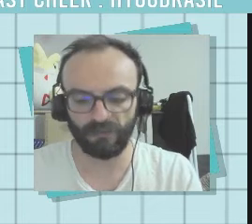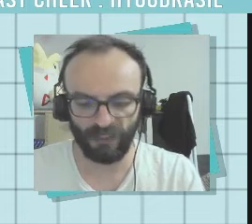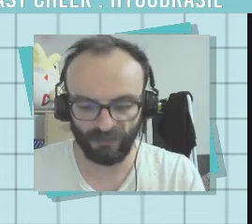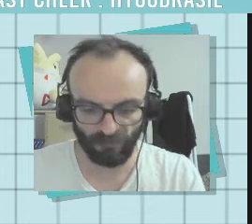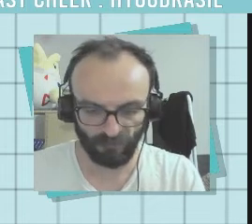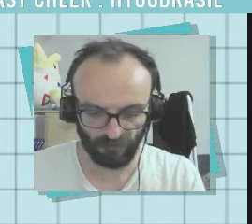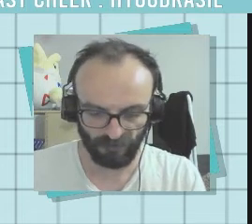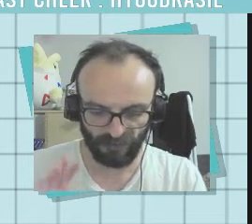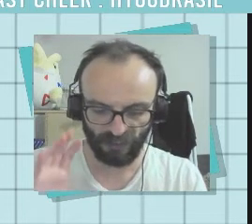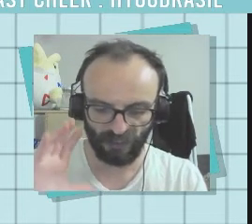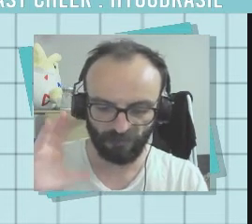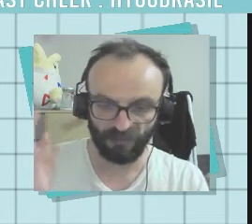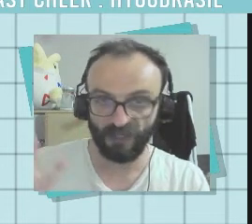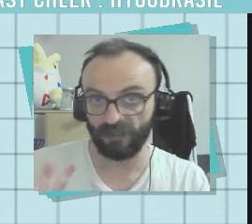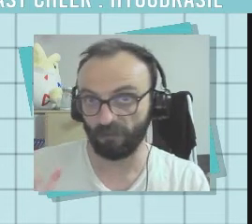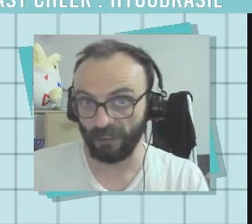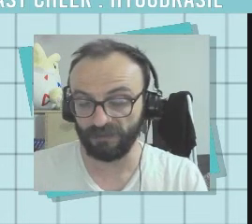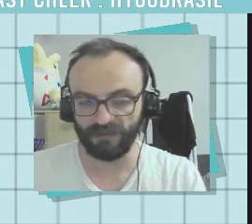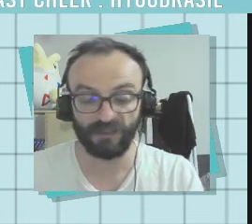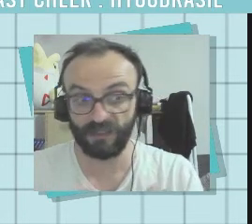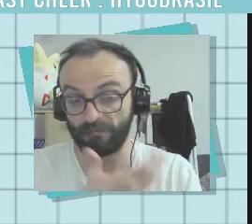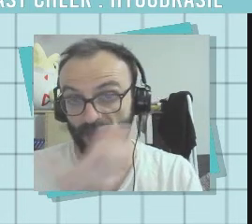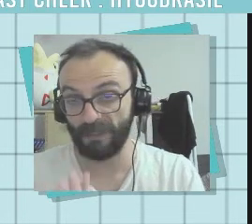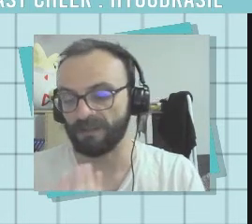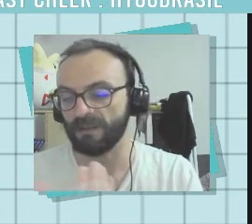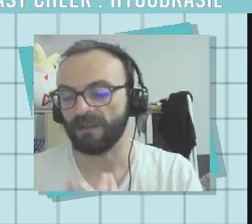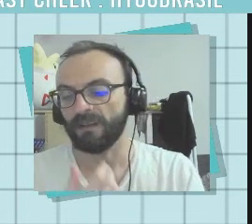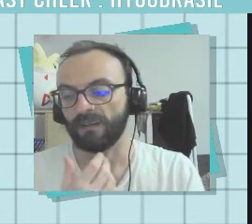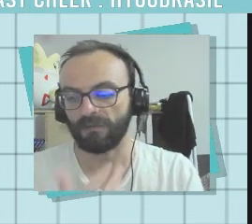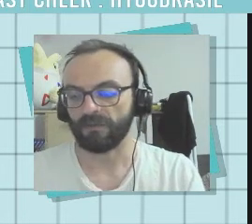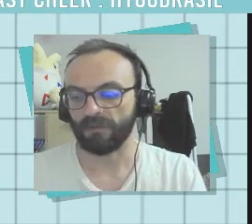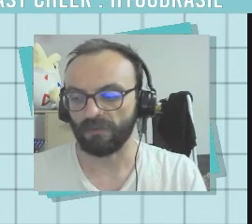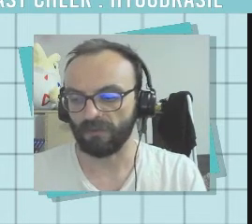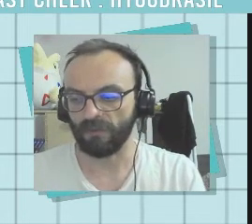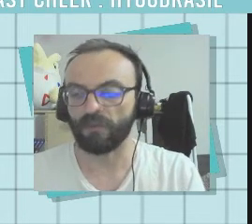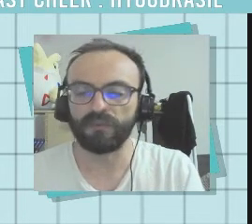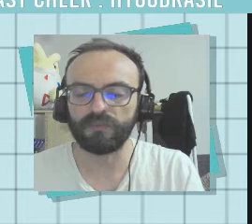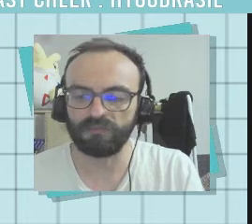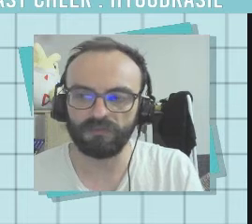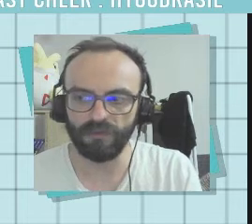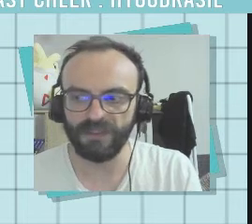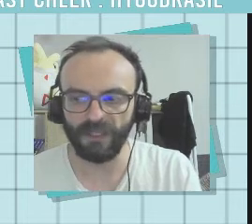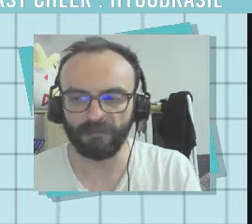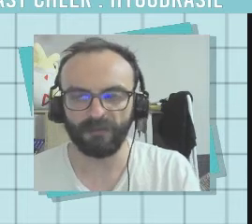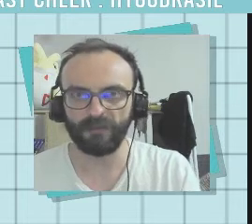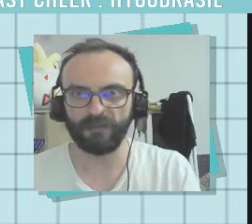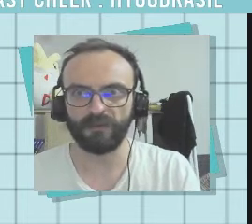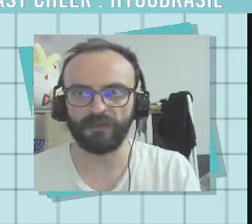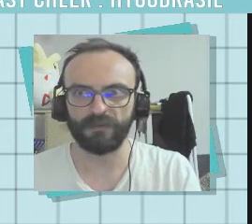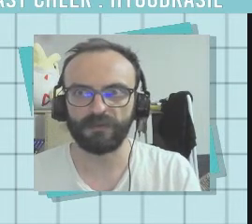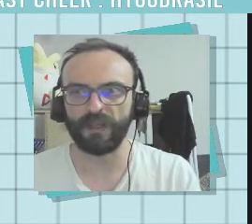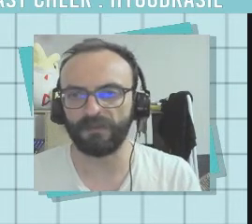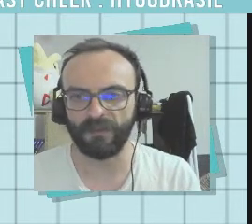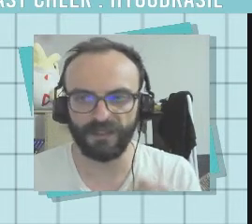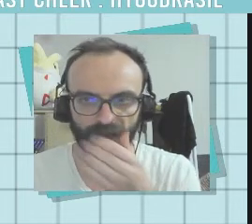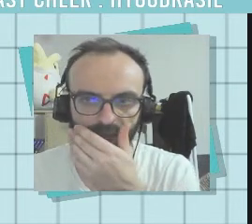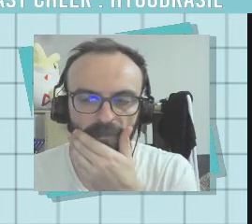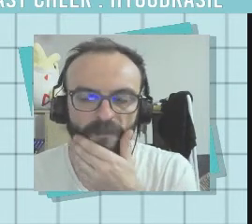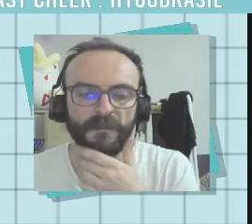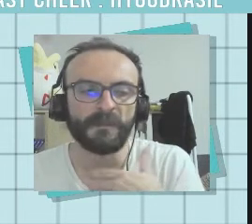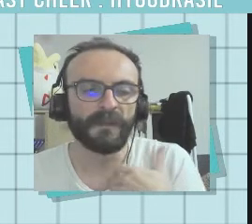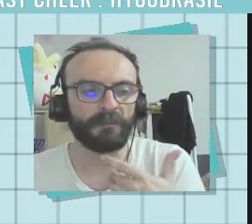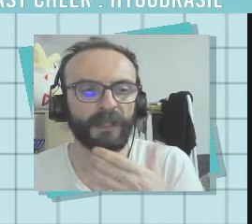niveau d'éducation qui généralement s'arrête au bac, ce qui est déjà pas mal, au vu du système scolaire français